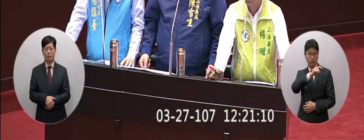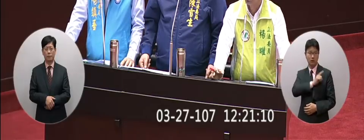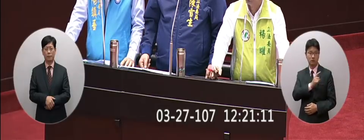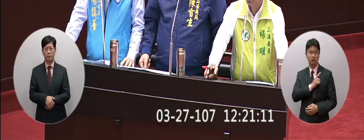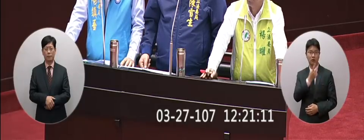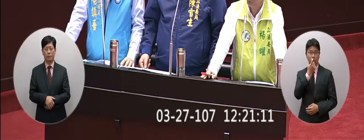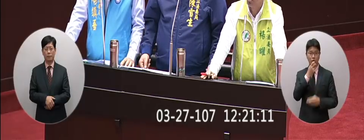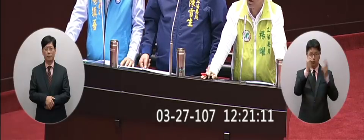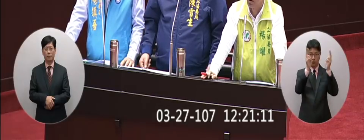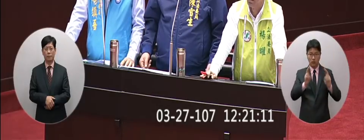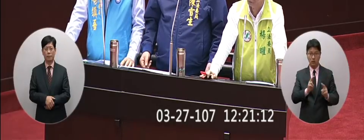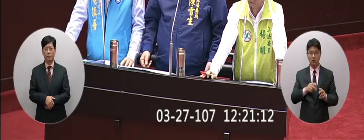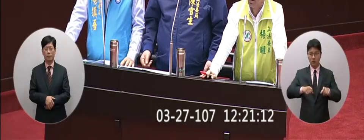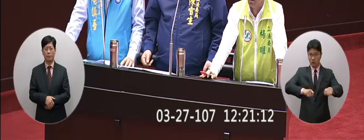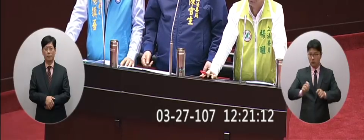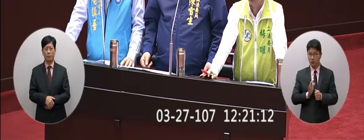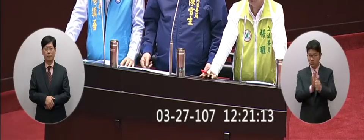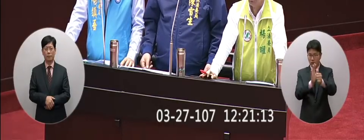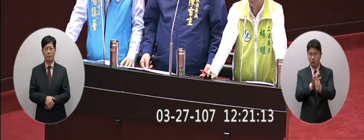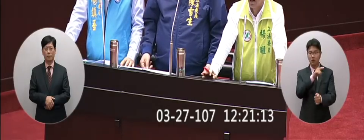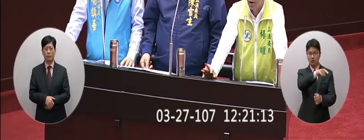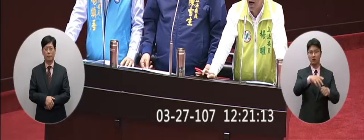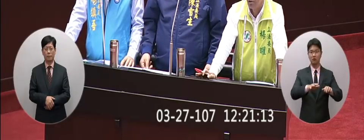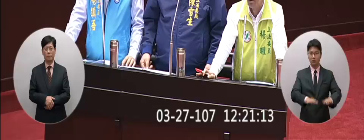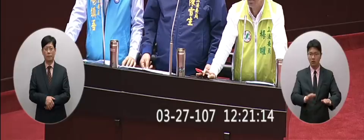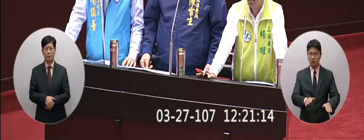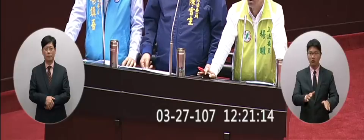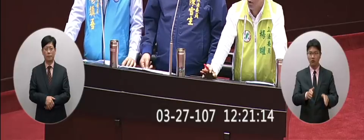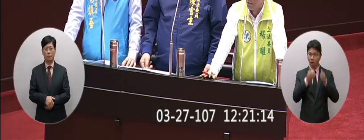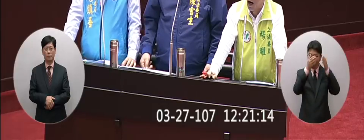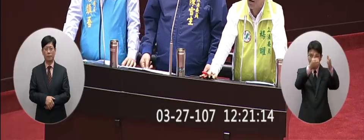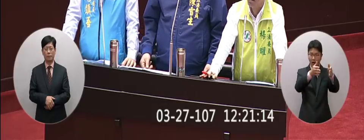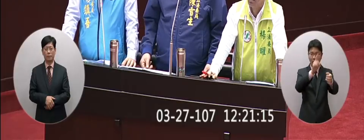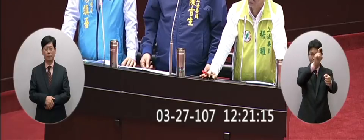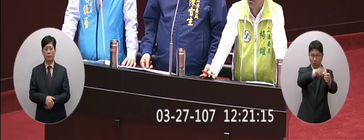推动，你们目前 的方向、